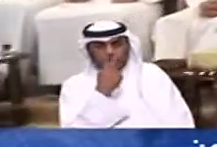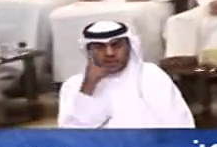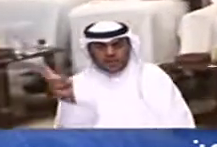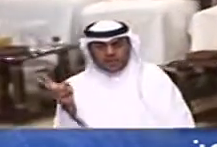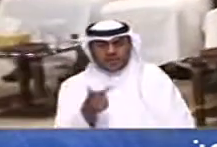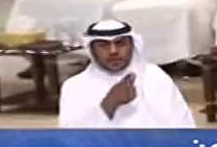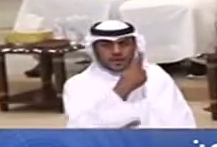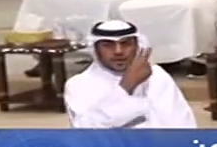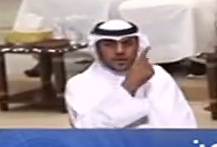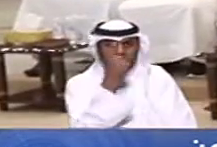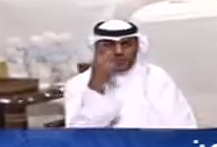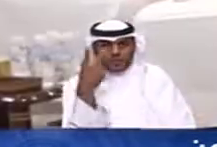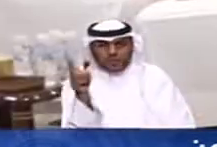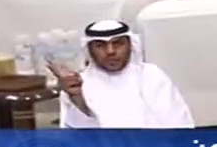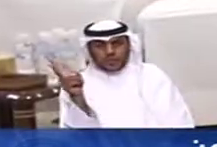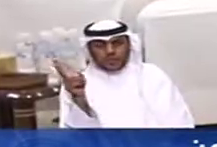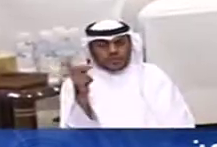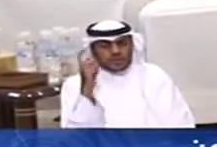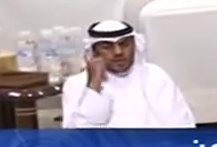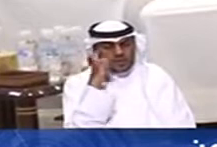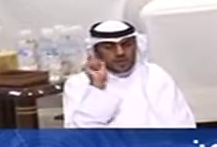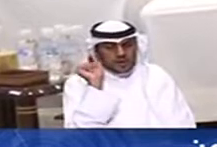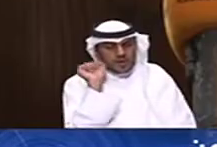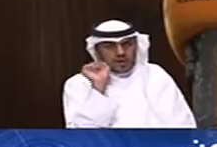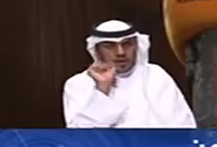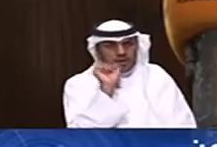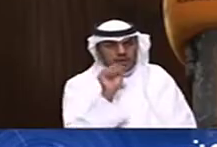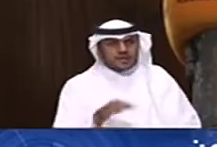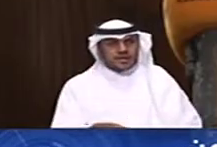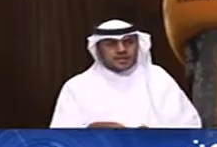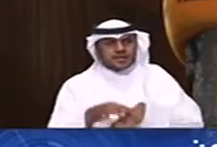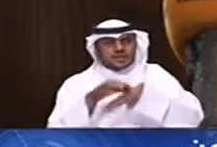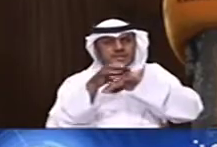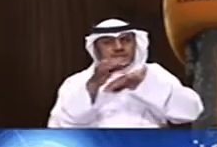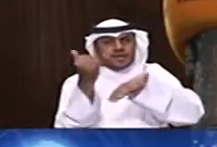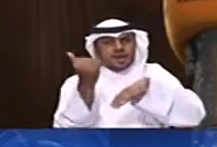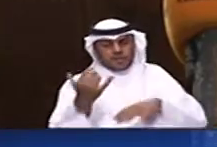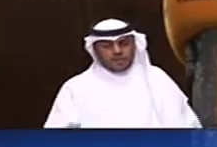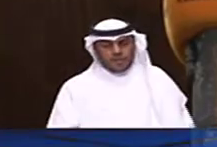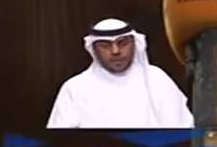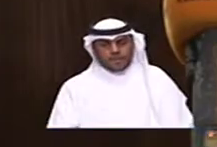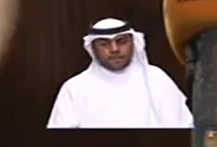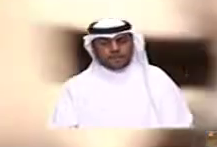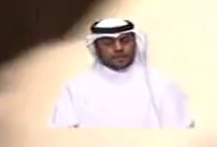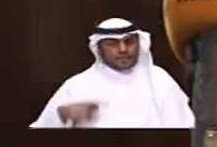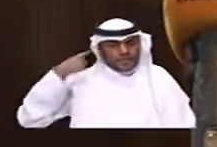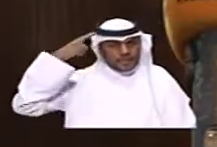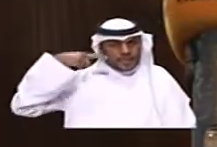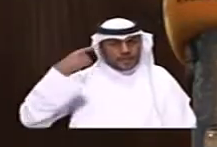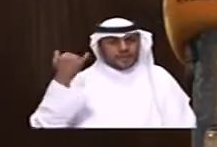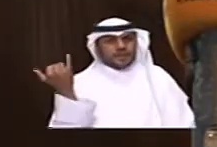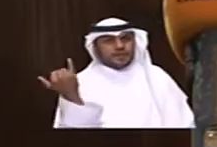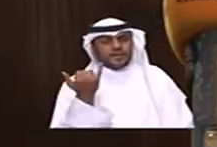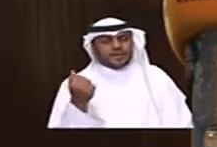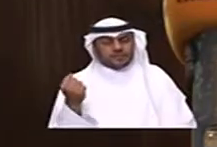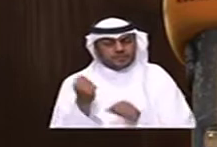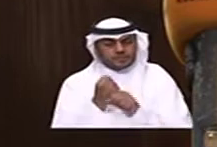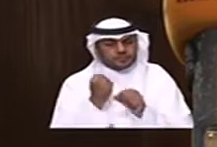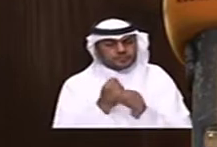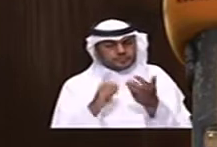2020-2021 والتي تتعلق بالتنمية البشرية. هناك ركيزة مهمة موجودة عندنا هي ركيزة رأس المال البشري